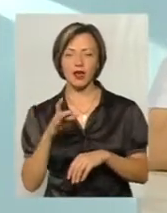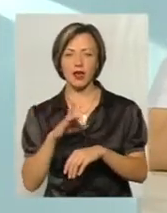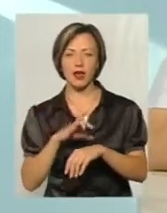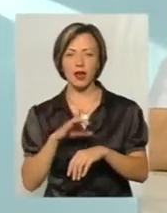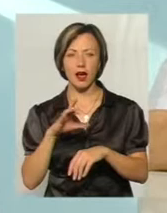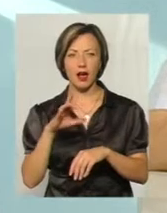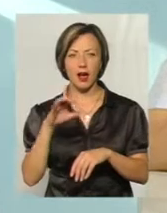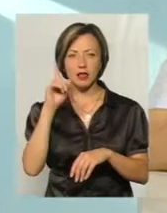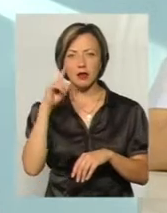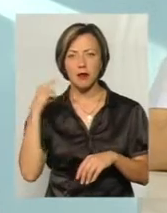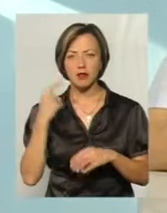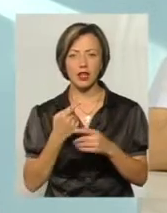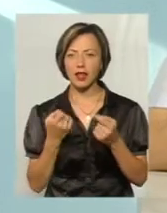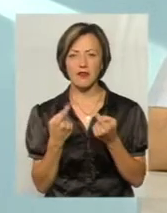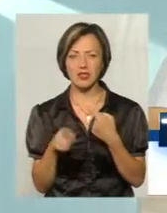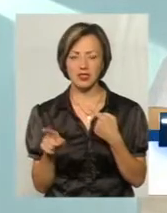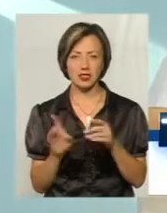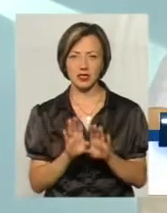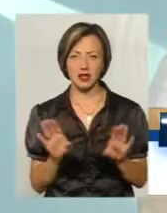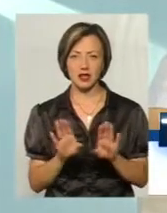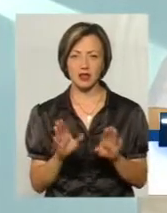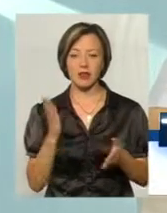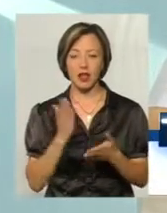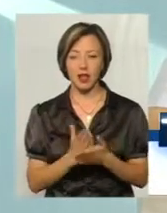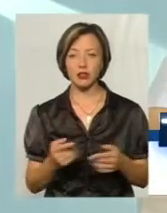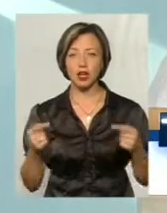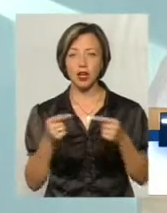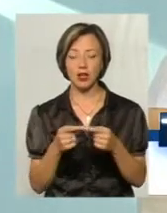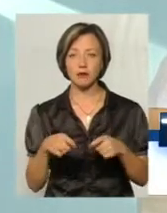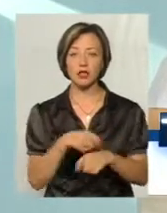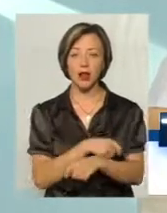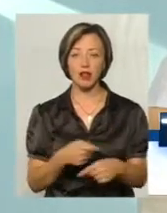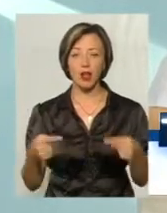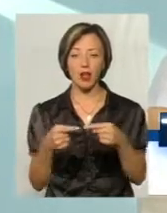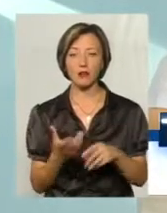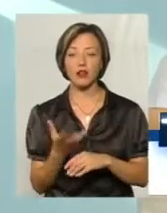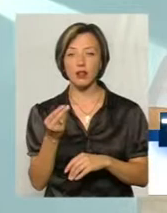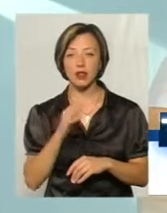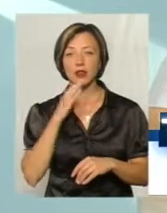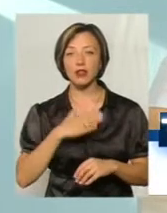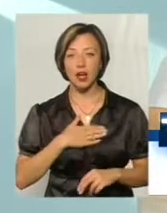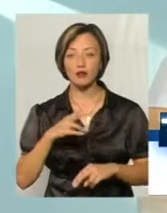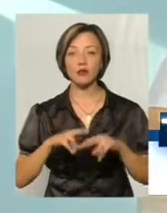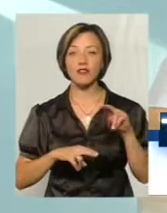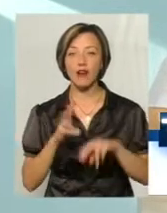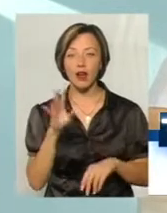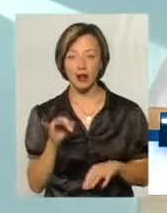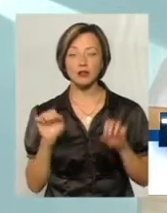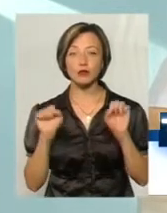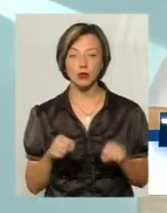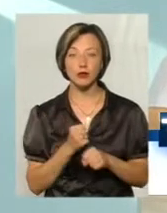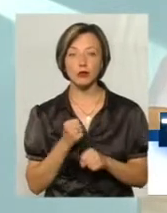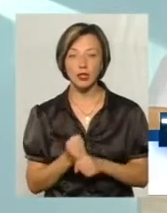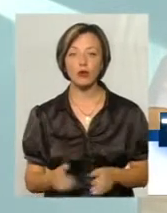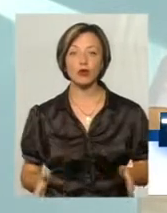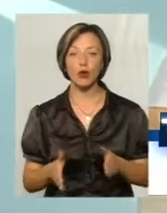дуже вона відрізняється. При наявності належних матеріалів, належного фінансування, наші будівельники спроможні зробити